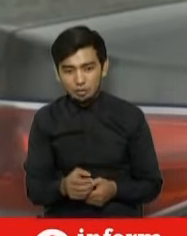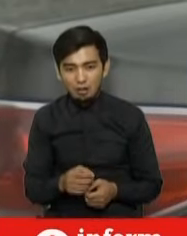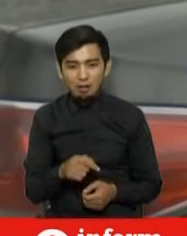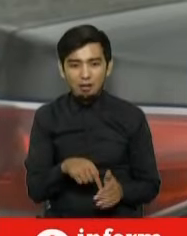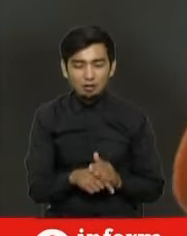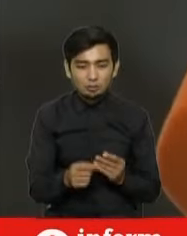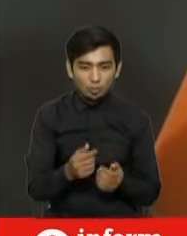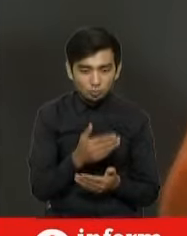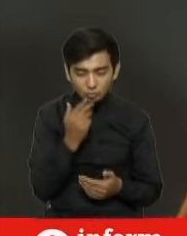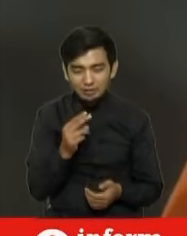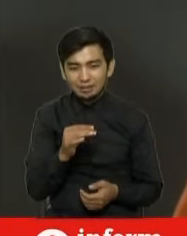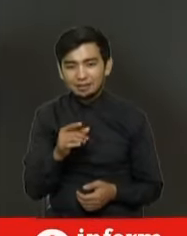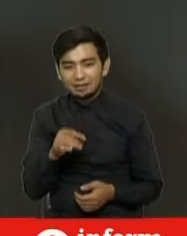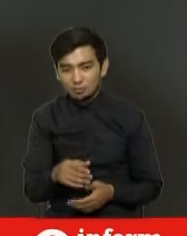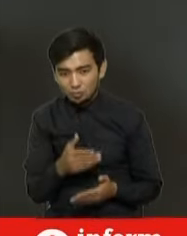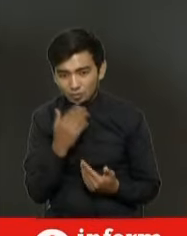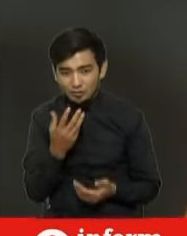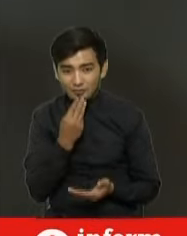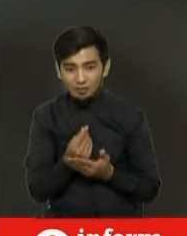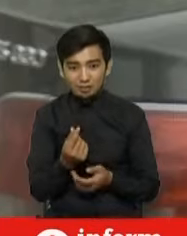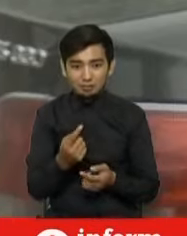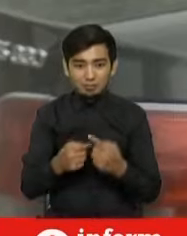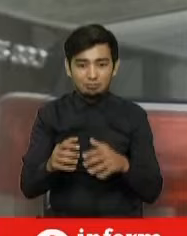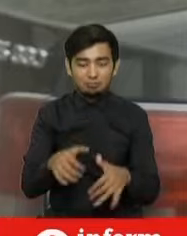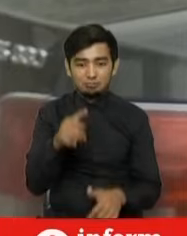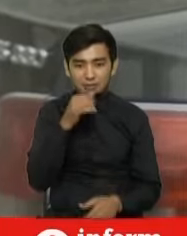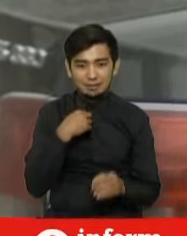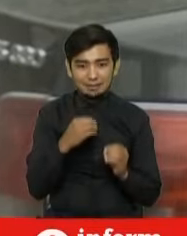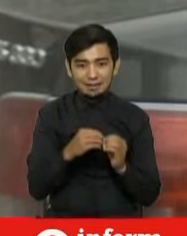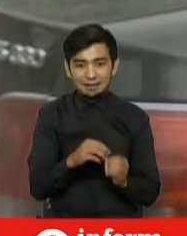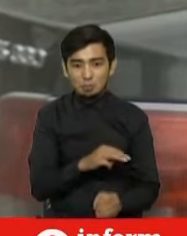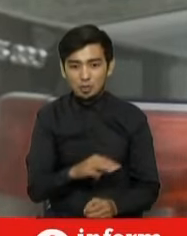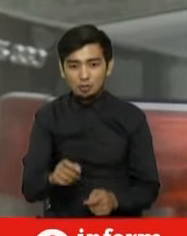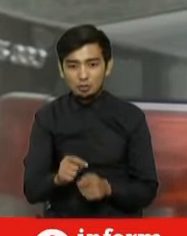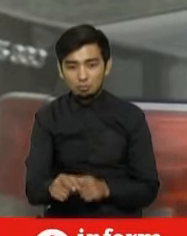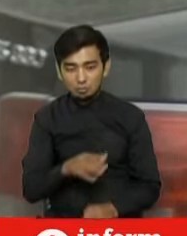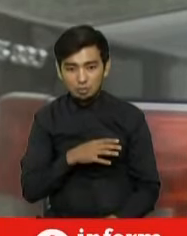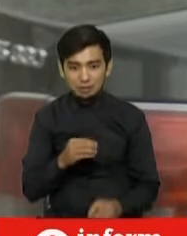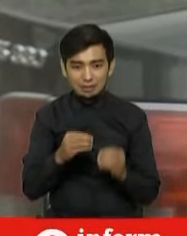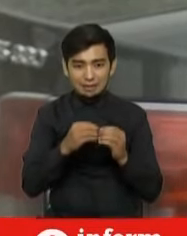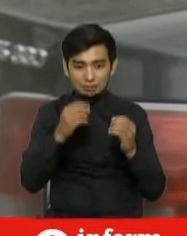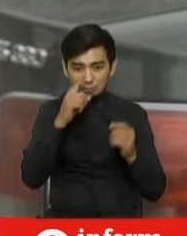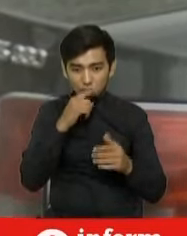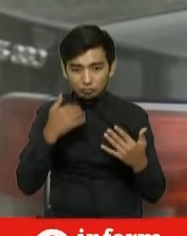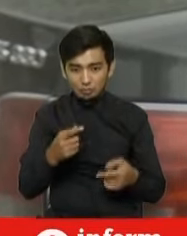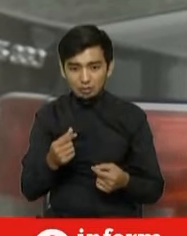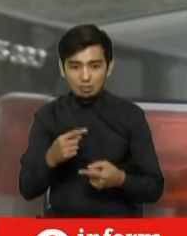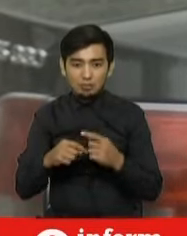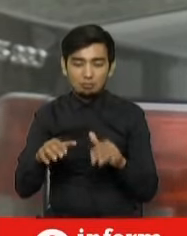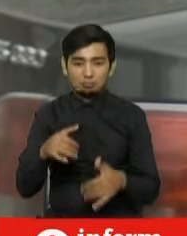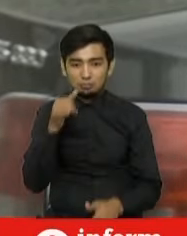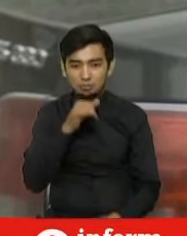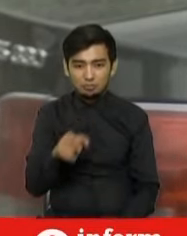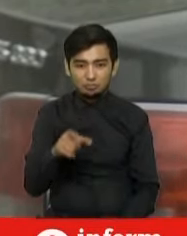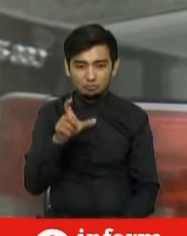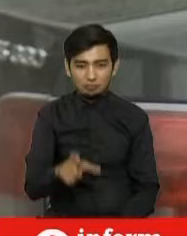жоқ, ақша да жоқ, өз ақшамызды аламай жүр. 10 миллион ақша бердім, соны 10 ай болды, әлі аламай жүргенімізге. Бұл кісі әлі күдікті